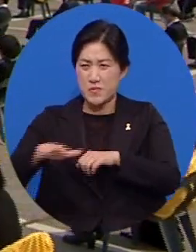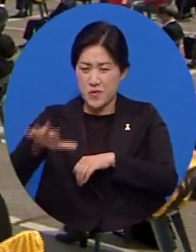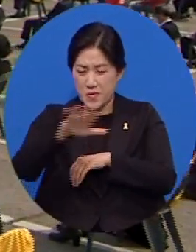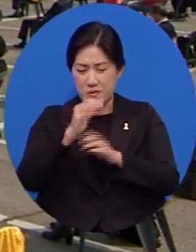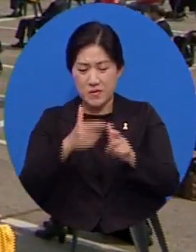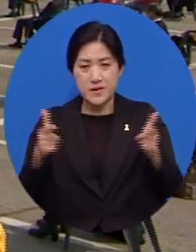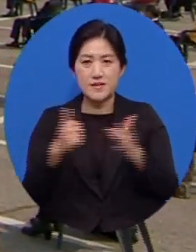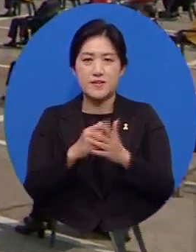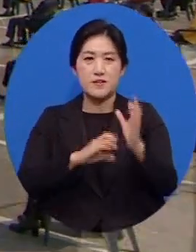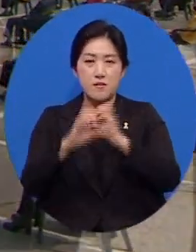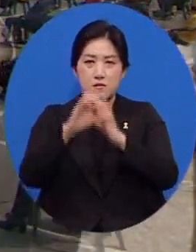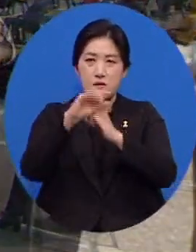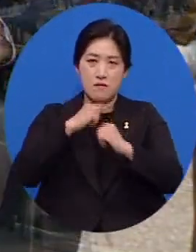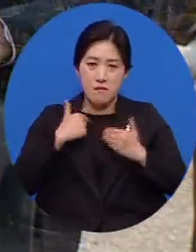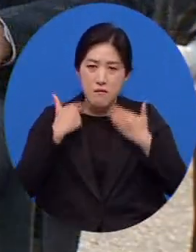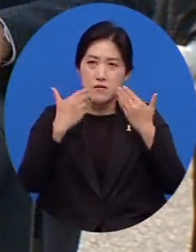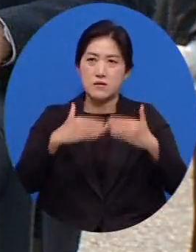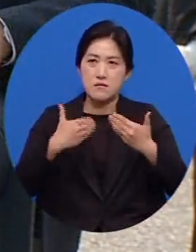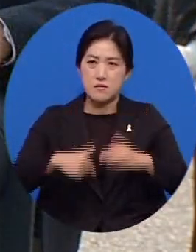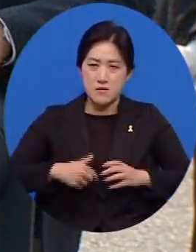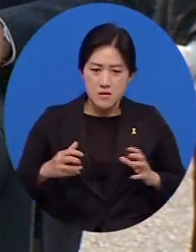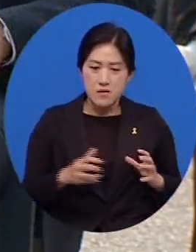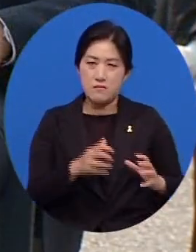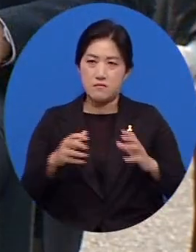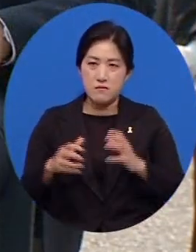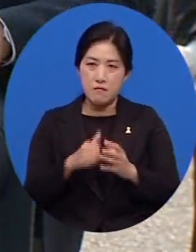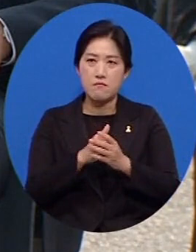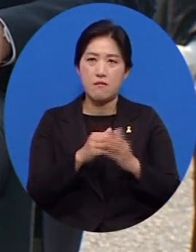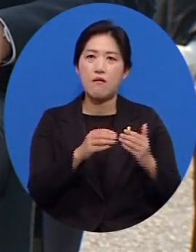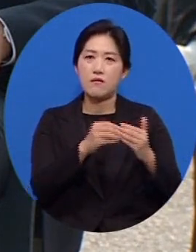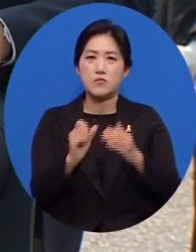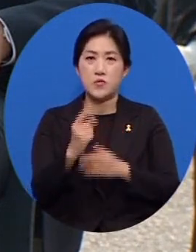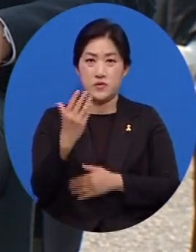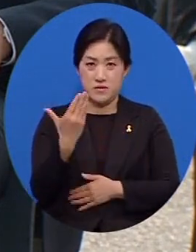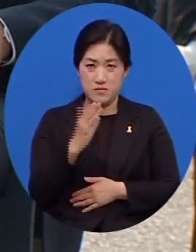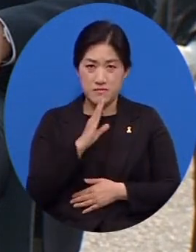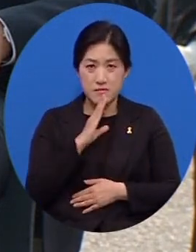더 헌신하고 협력하도록 이끌었습니다.